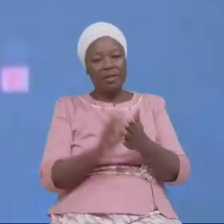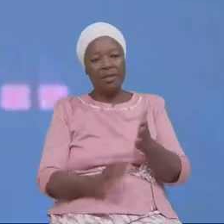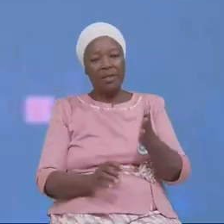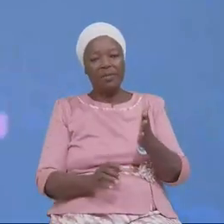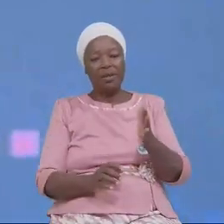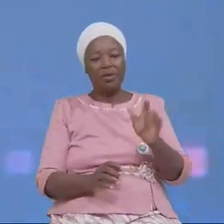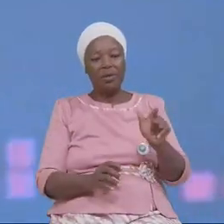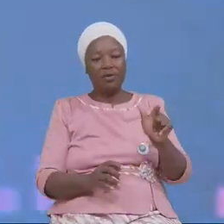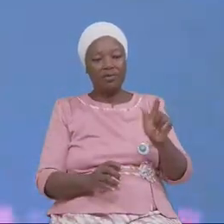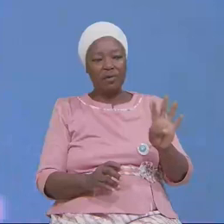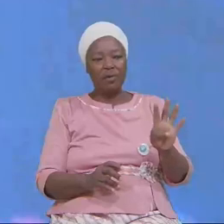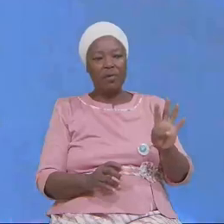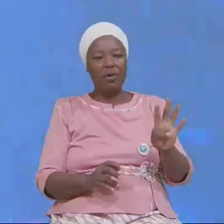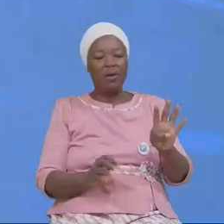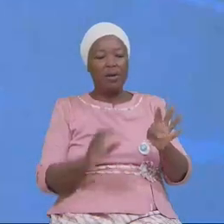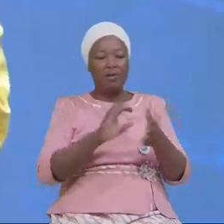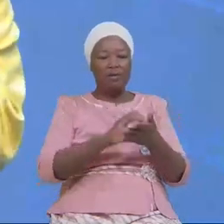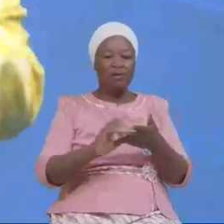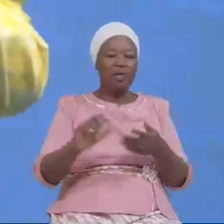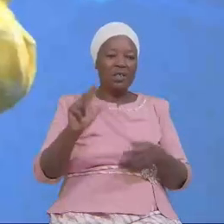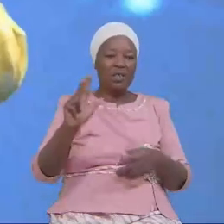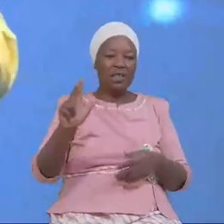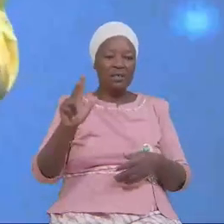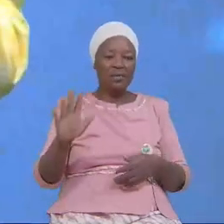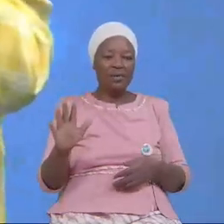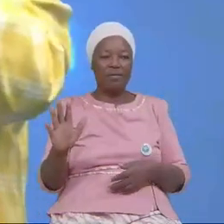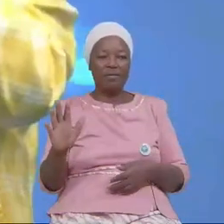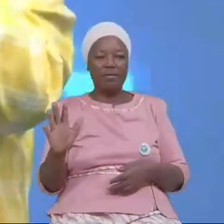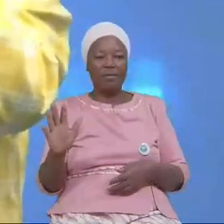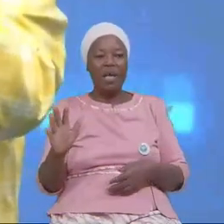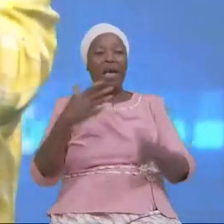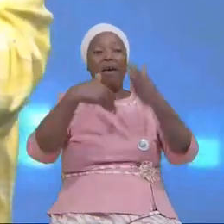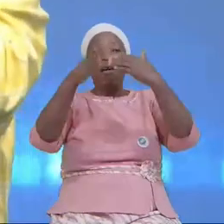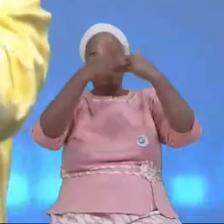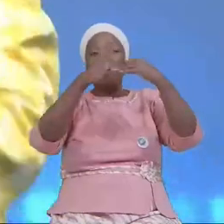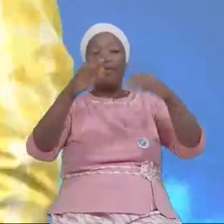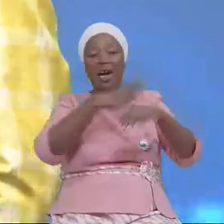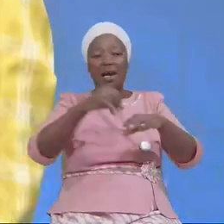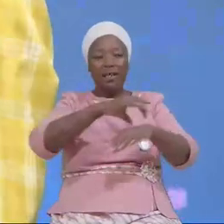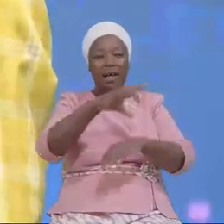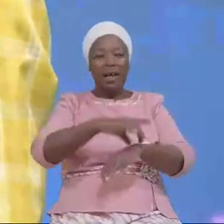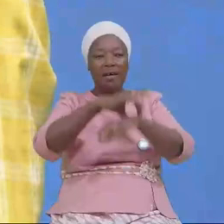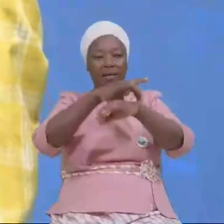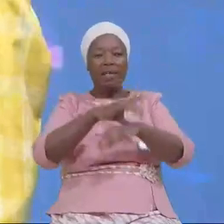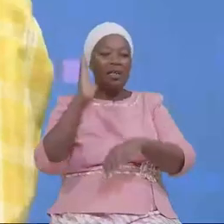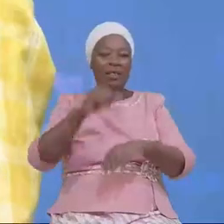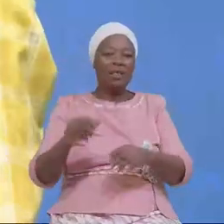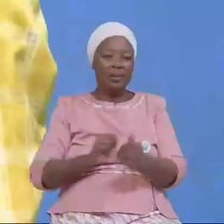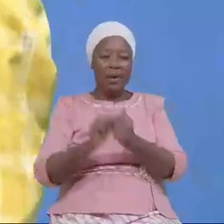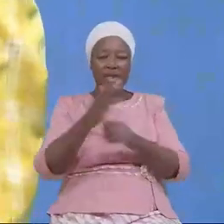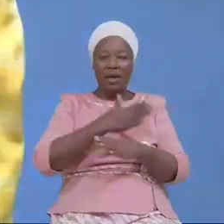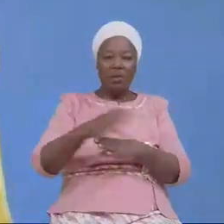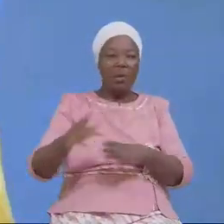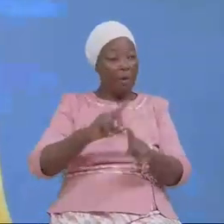Matthieu chapitre 24. Matthieu 24, verset 35. Le ciel et la